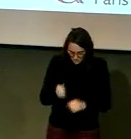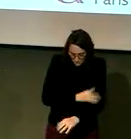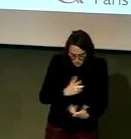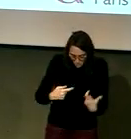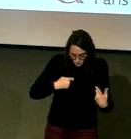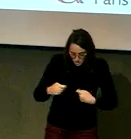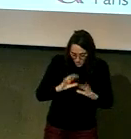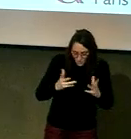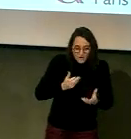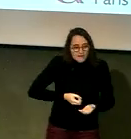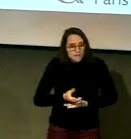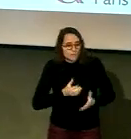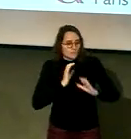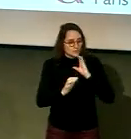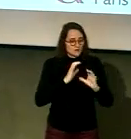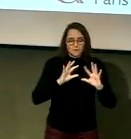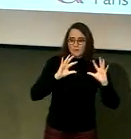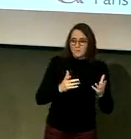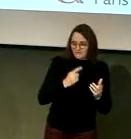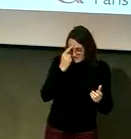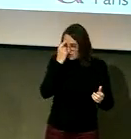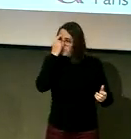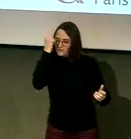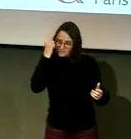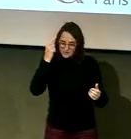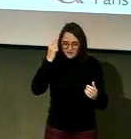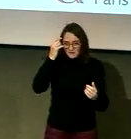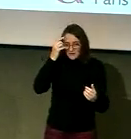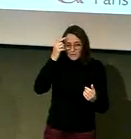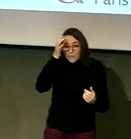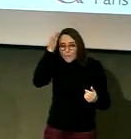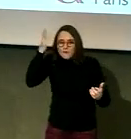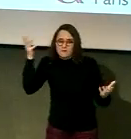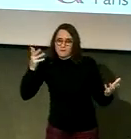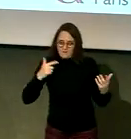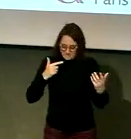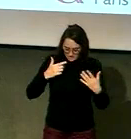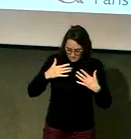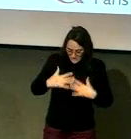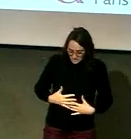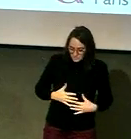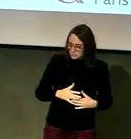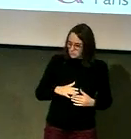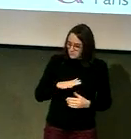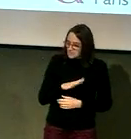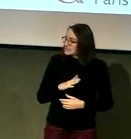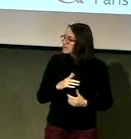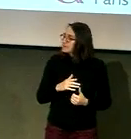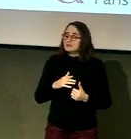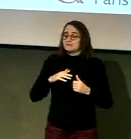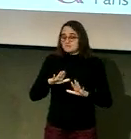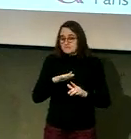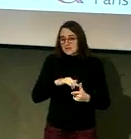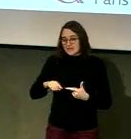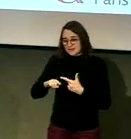comment elle la communique, les pensées, les croyances et les attitudes, les comportements qu'elle a mis en place. Mais il y a déjà la